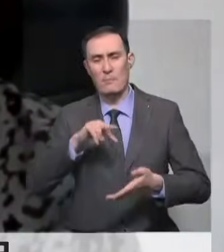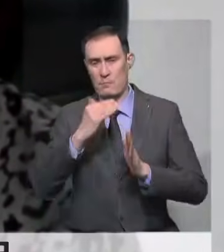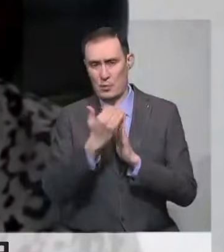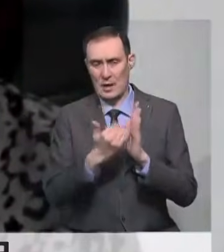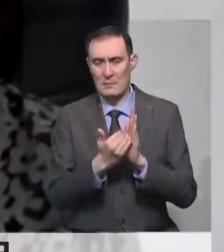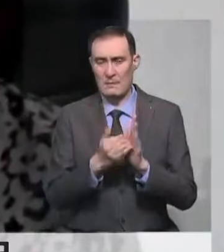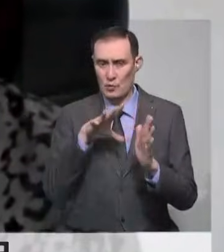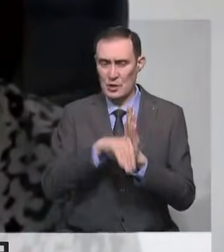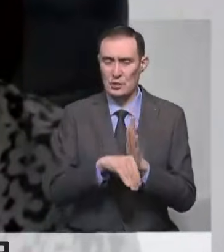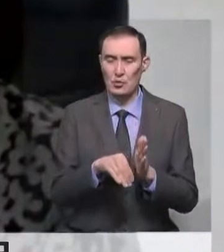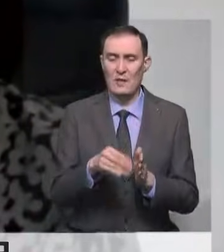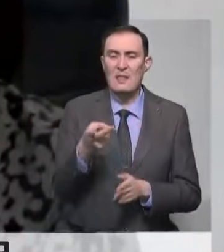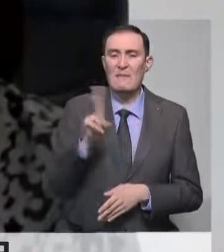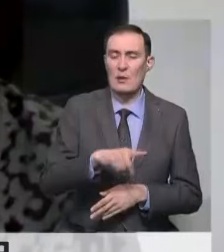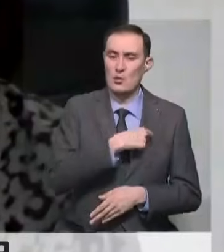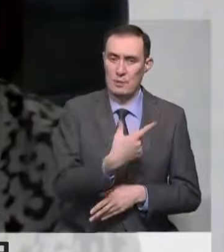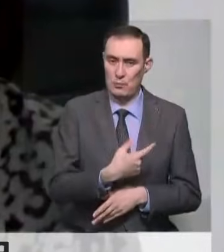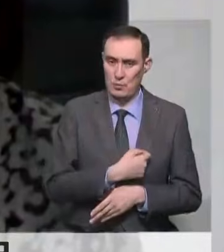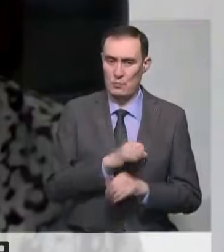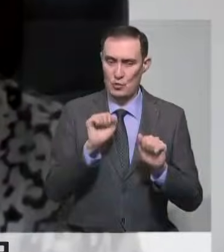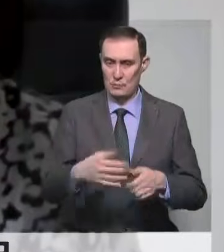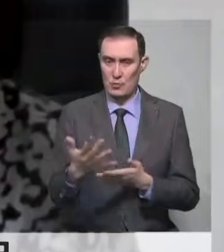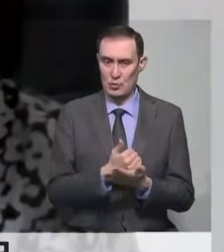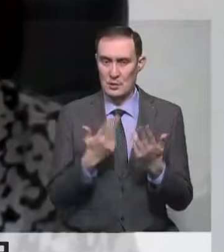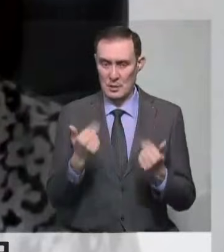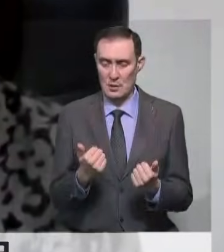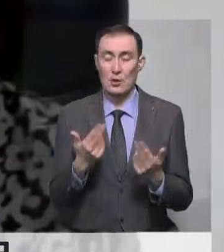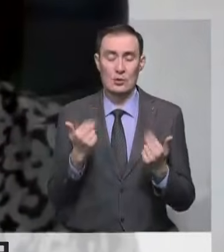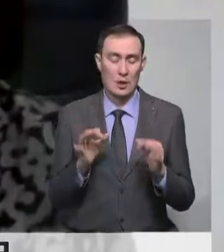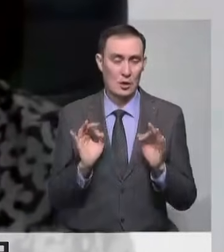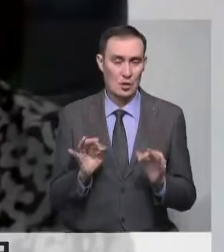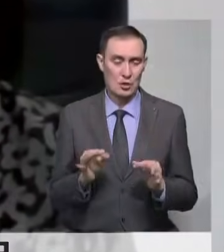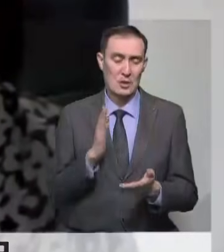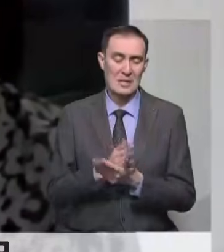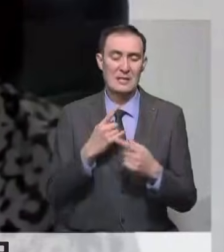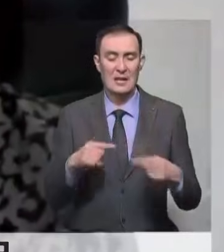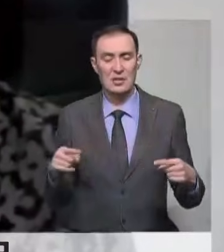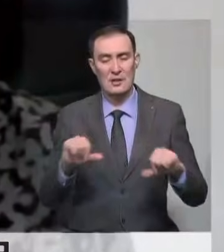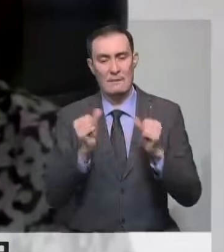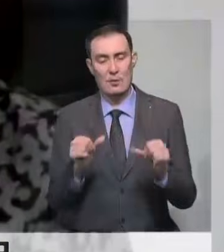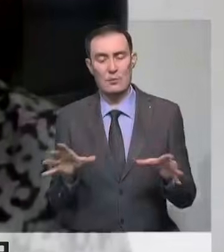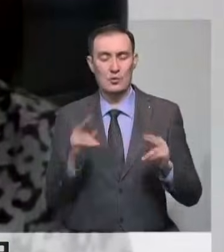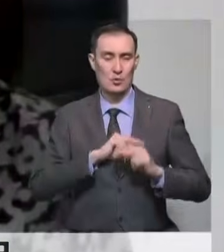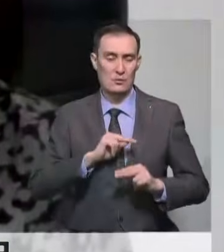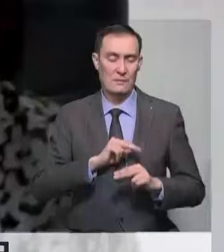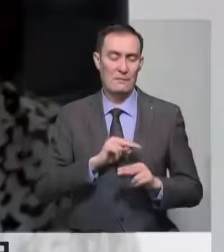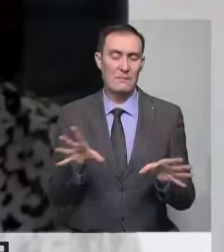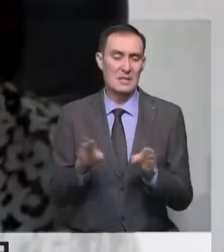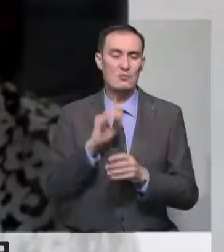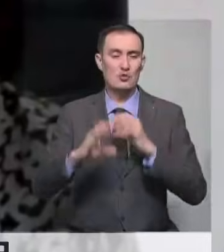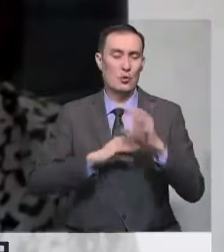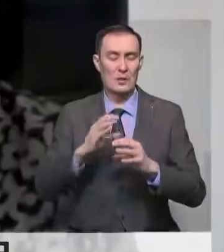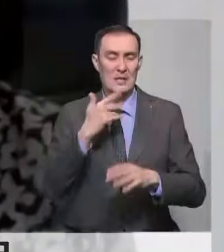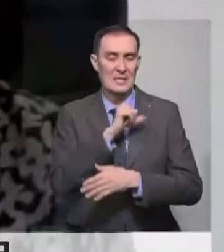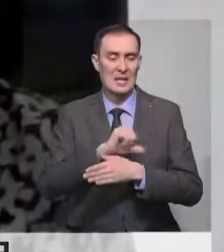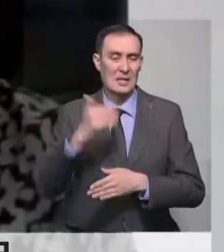предусматривают получение двойного диплома? Да, конечно, есть разные формы сотрудничества с международными